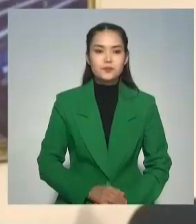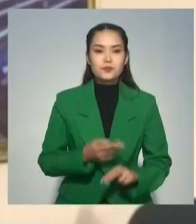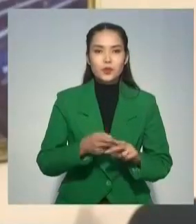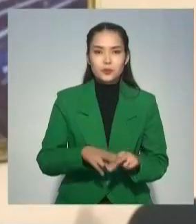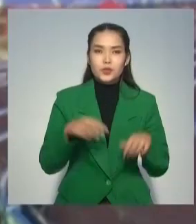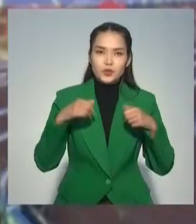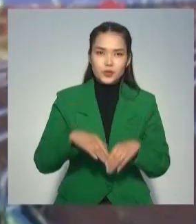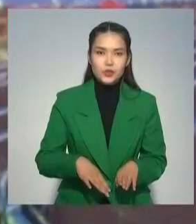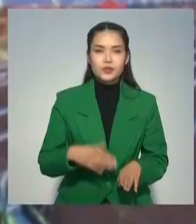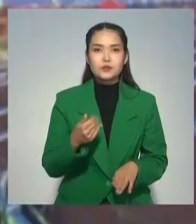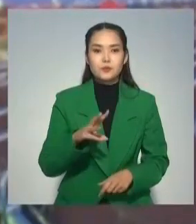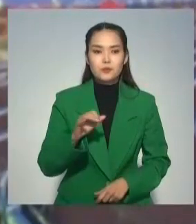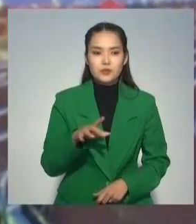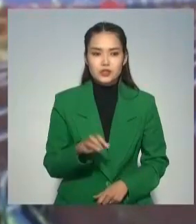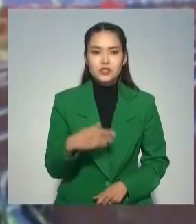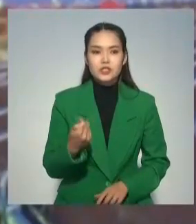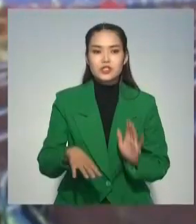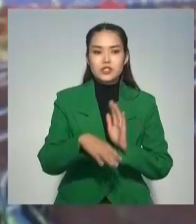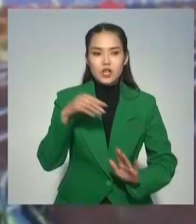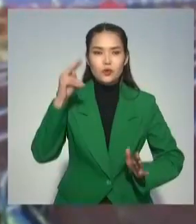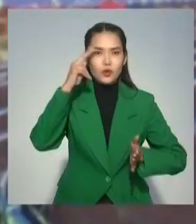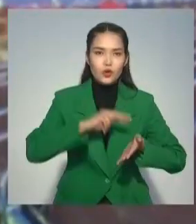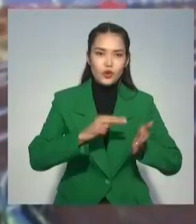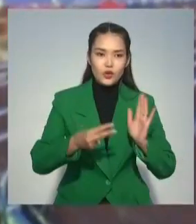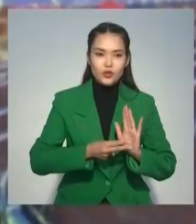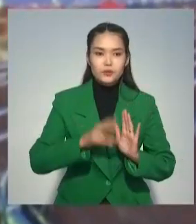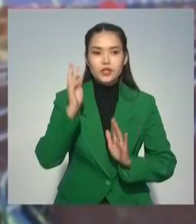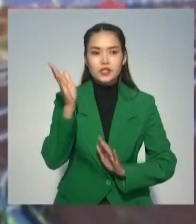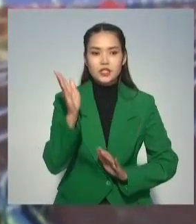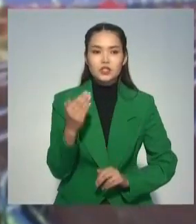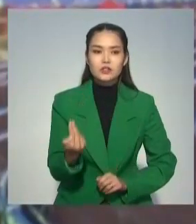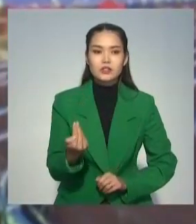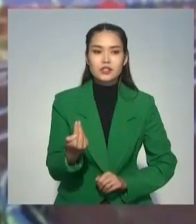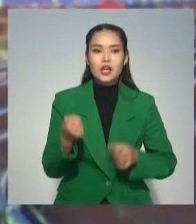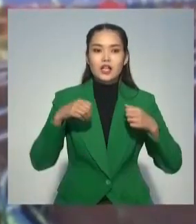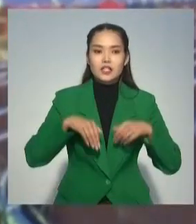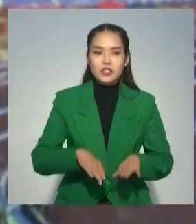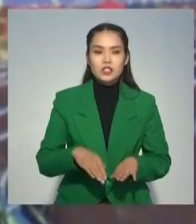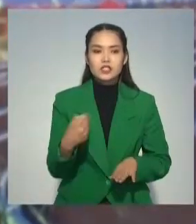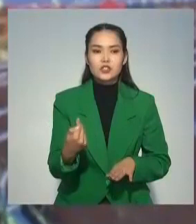маңызды деп санаймыз. Әрине, осында еңбек ұжымдарымен кездесіп, кез келген